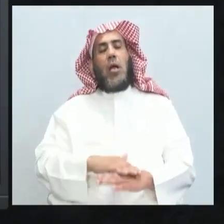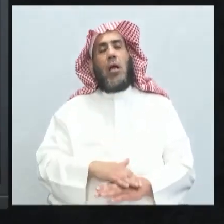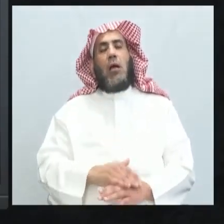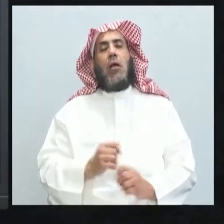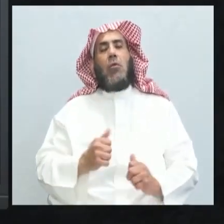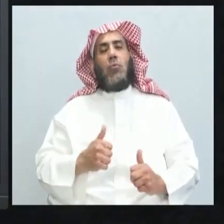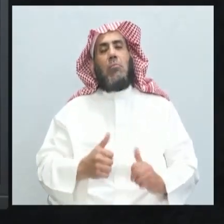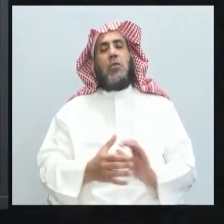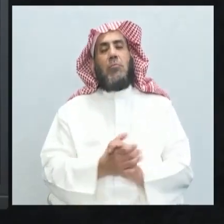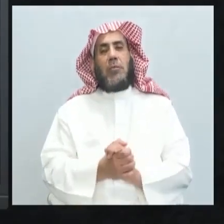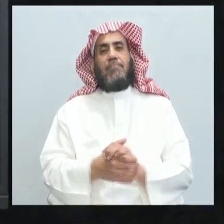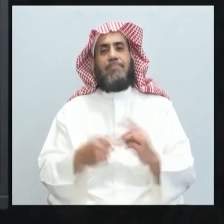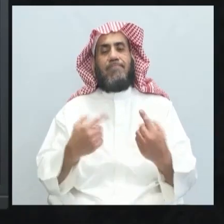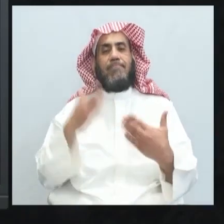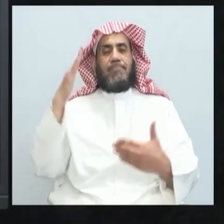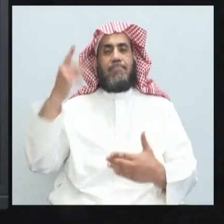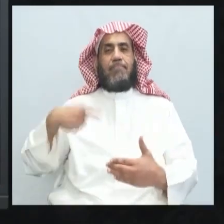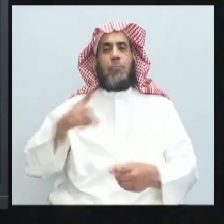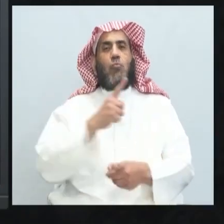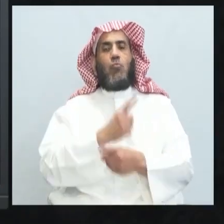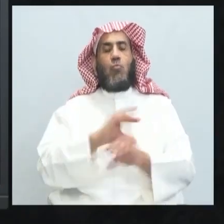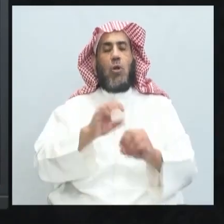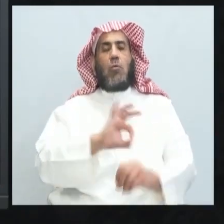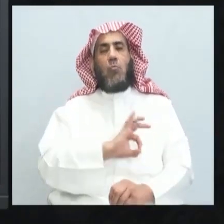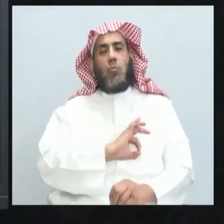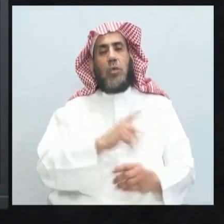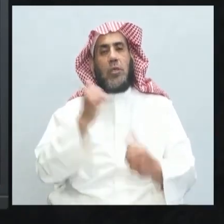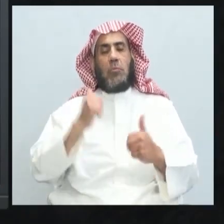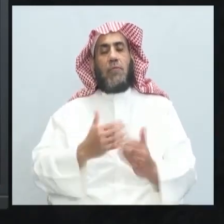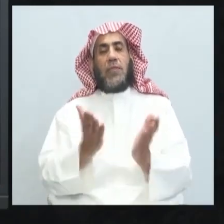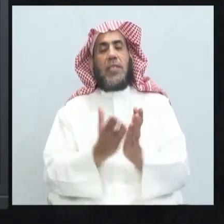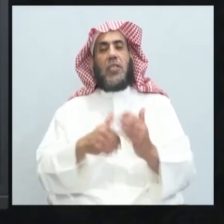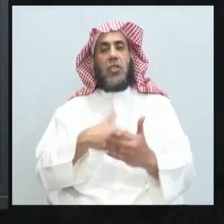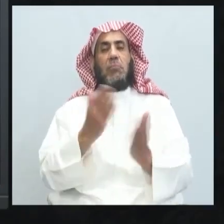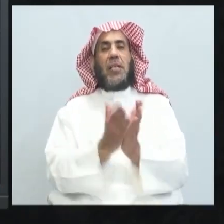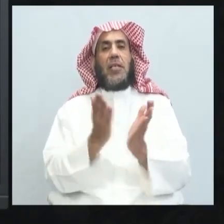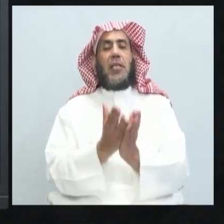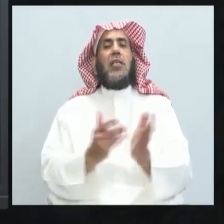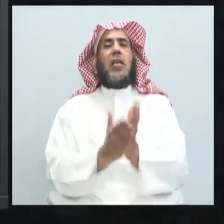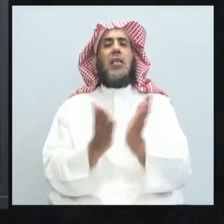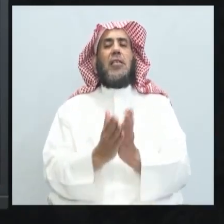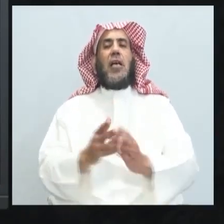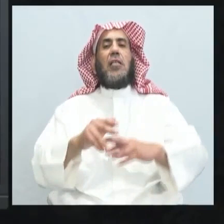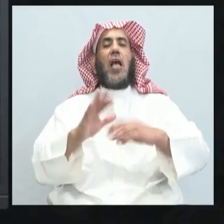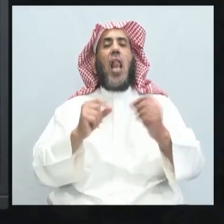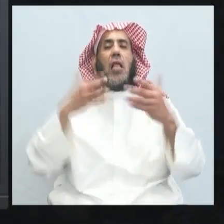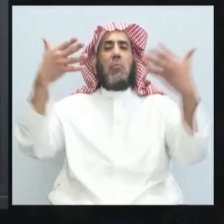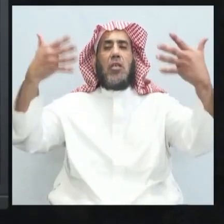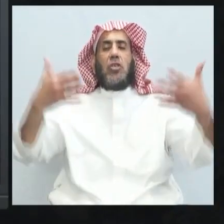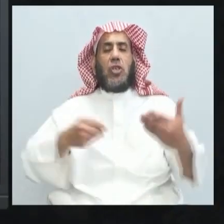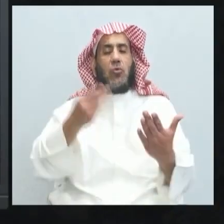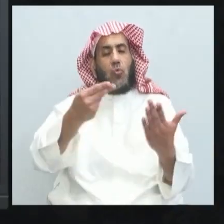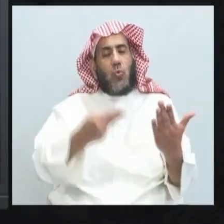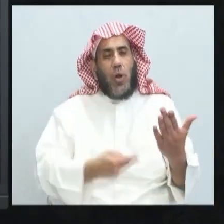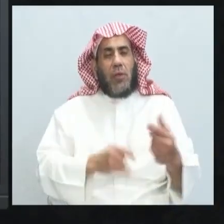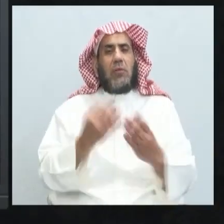اله وصحبه اجمعين مرحبا بكم اعزائي الطلاب والطالبات في درس جديد في ماده الدراسات الادبيه للصف الثالث الثانوي